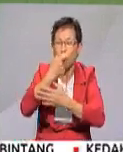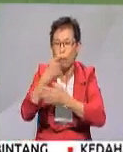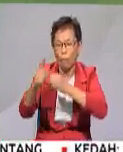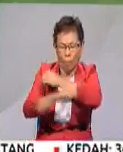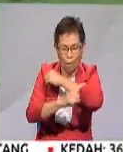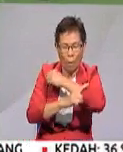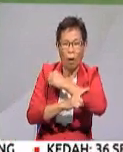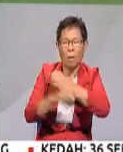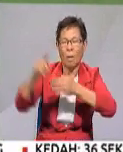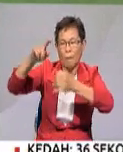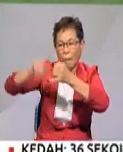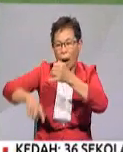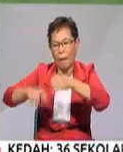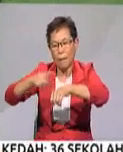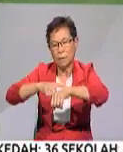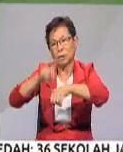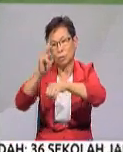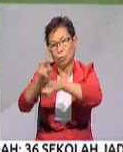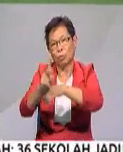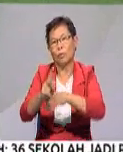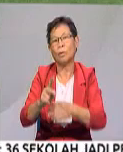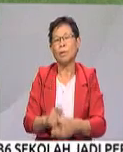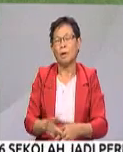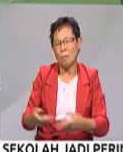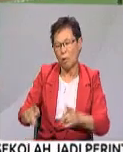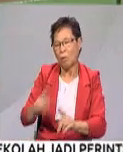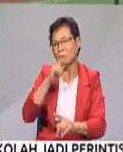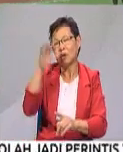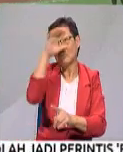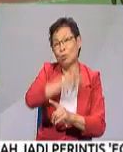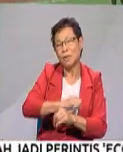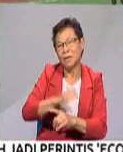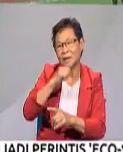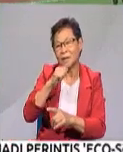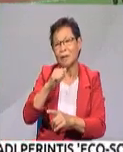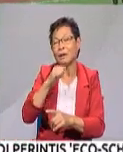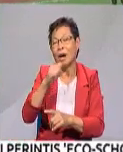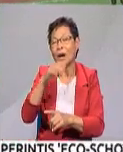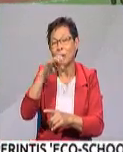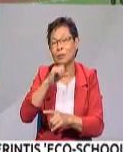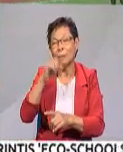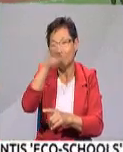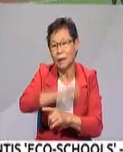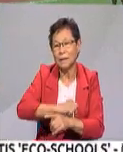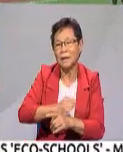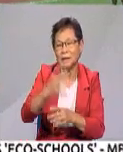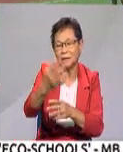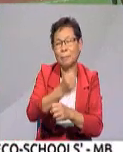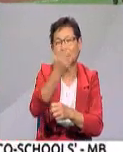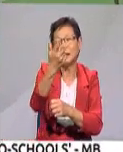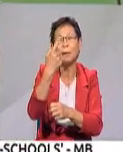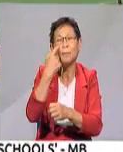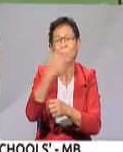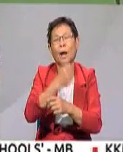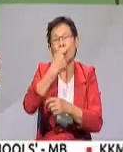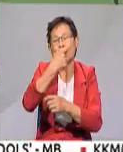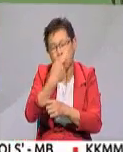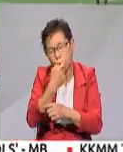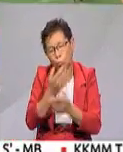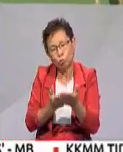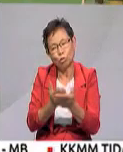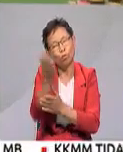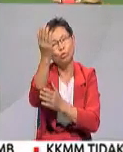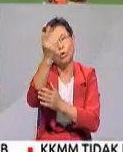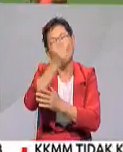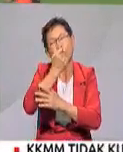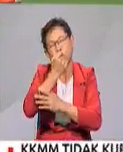penalti di penghujung babak kedua. Peluang itu tidak disia-siakan Tiahi Toma untuk mengutip 3 mata. Dan pengadil terus